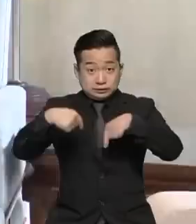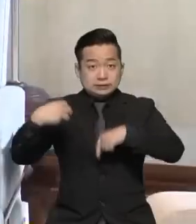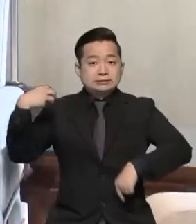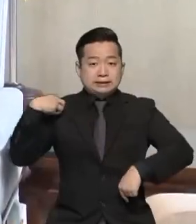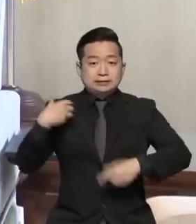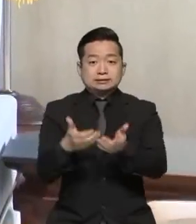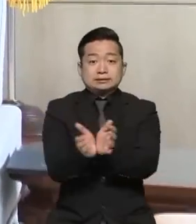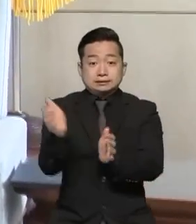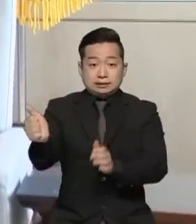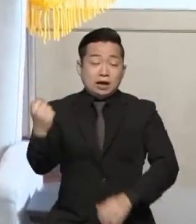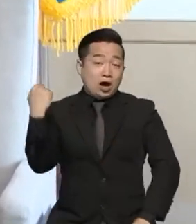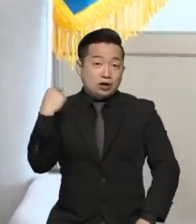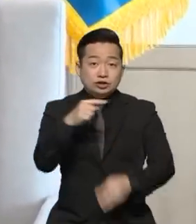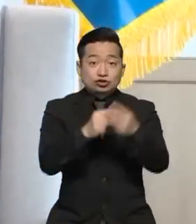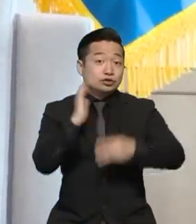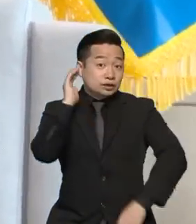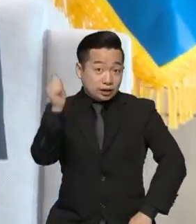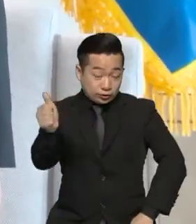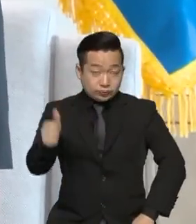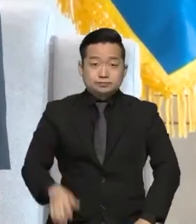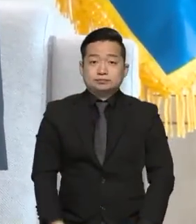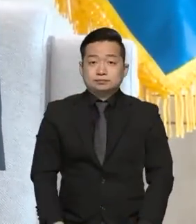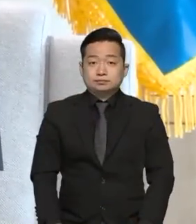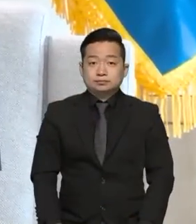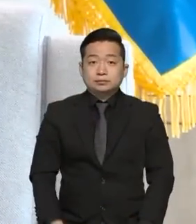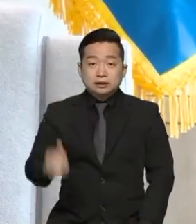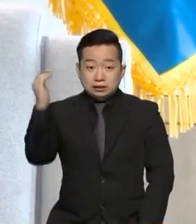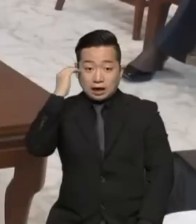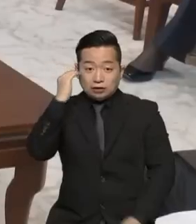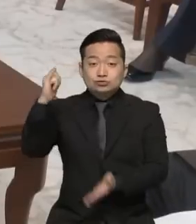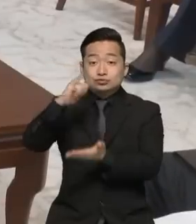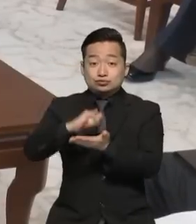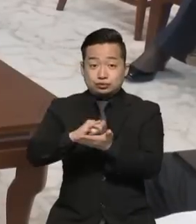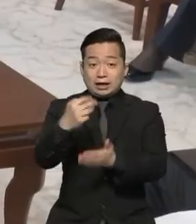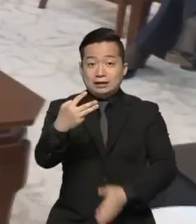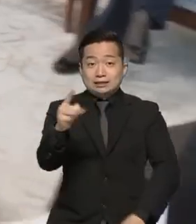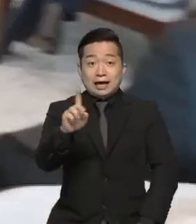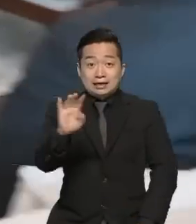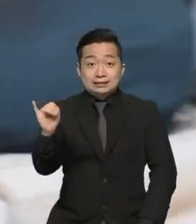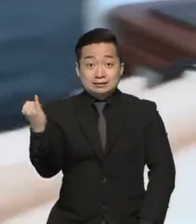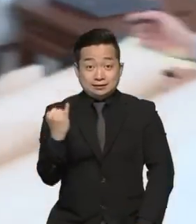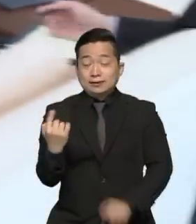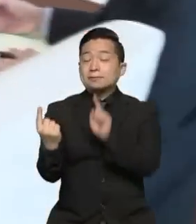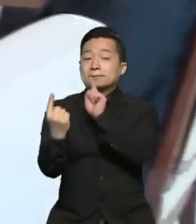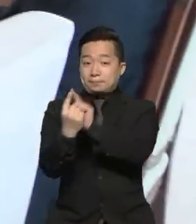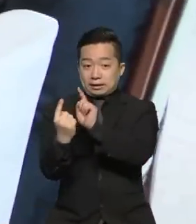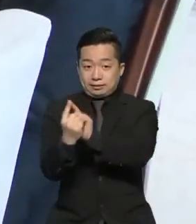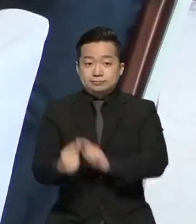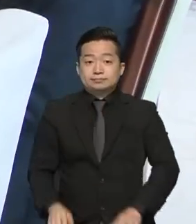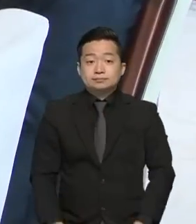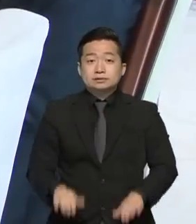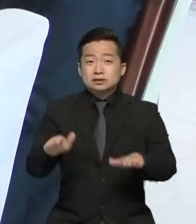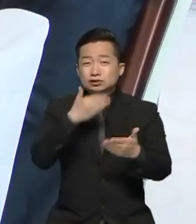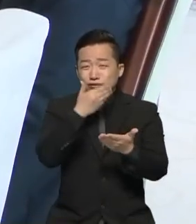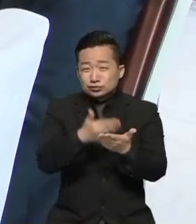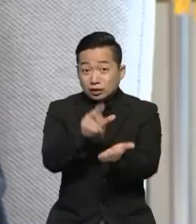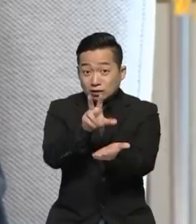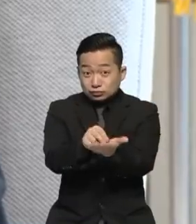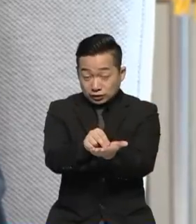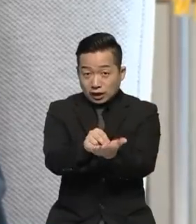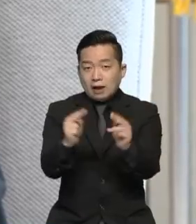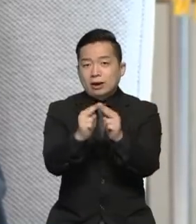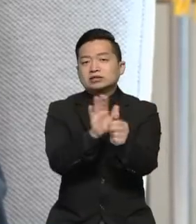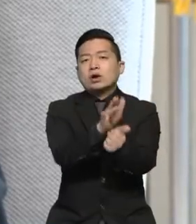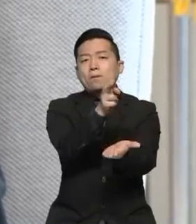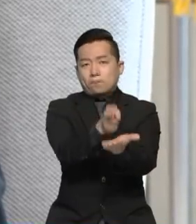있습니다. 어제 윤석열 대통령은 방한 중인 타이 대표를 만나 한미 간 최대 경제쟁점으로 떠오른 반도체